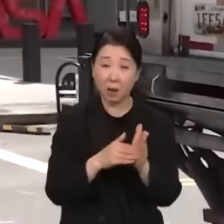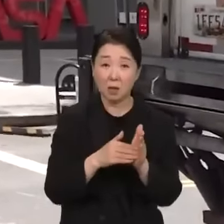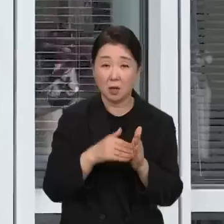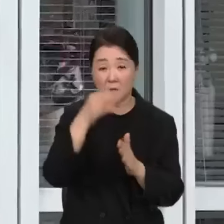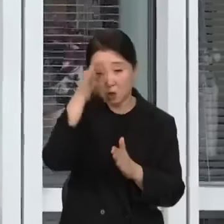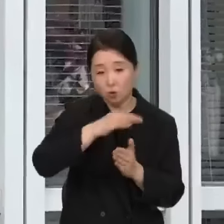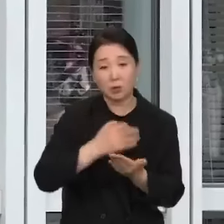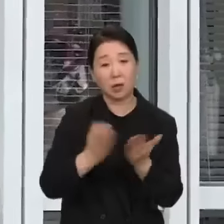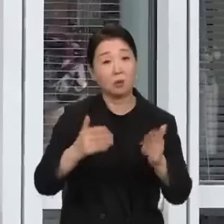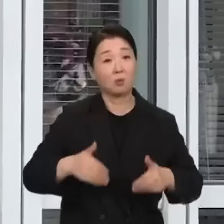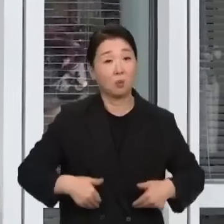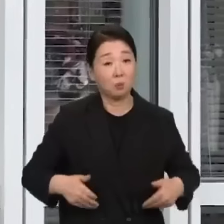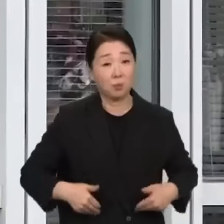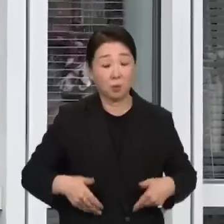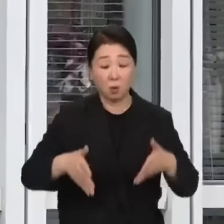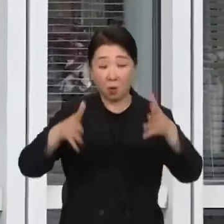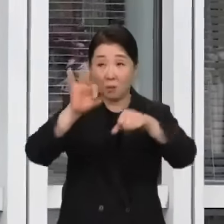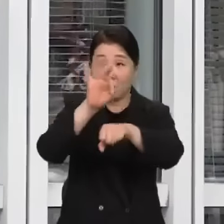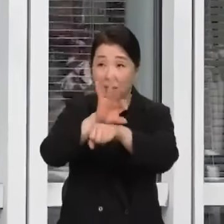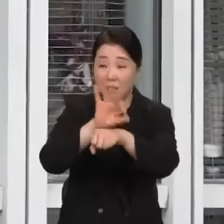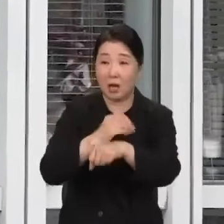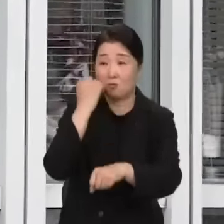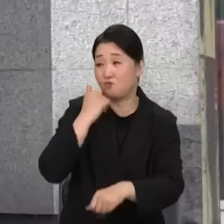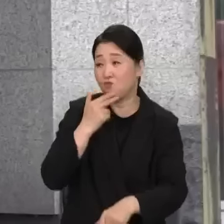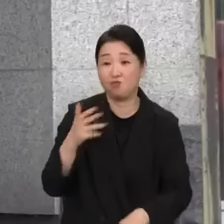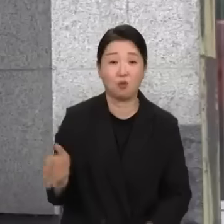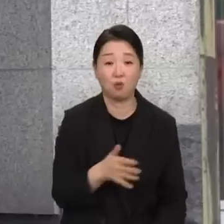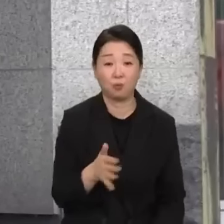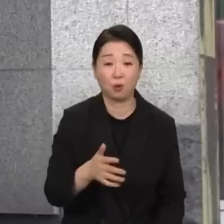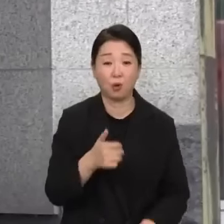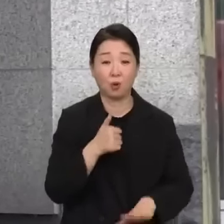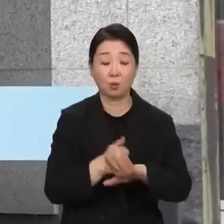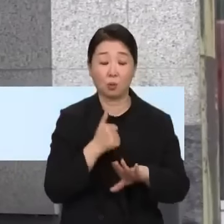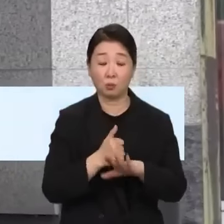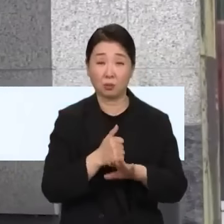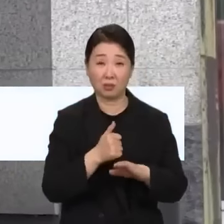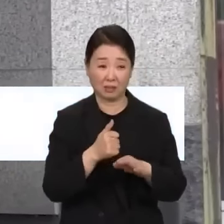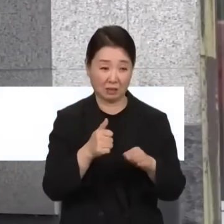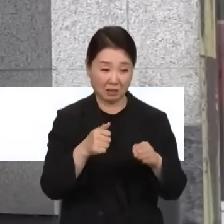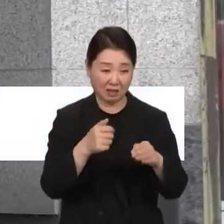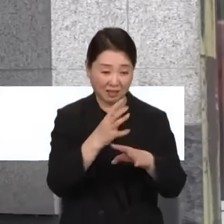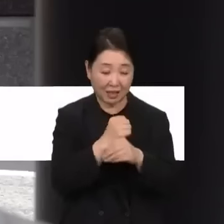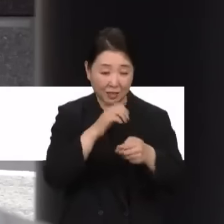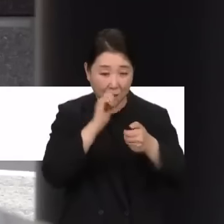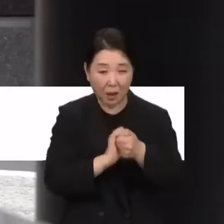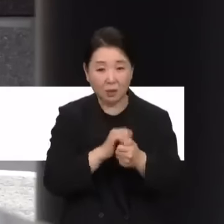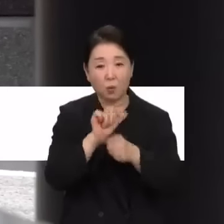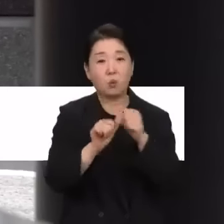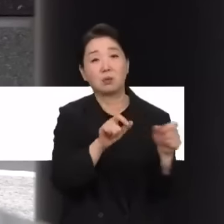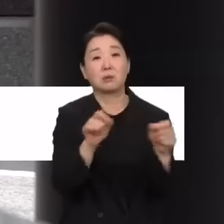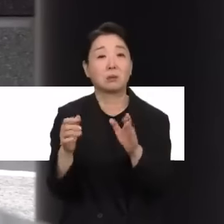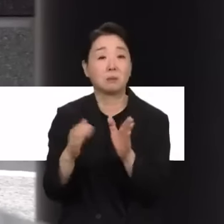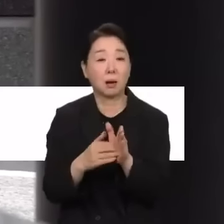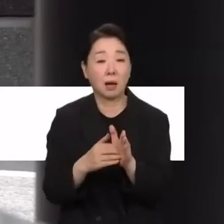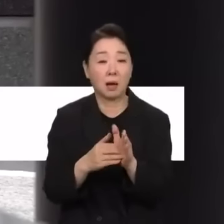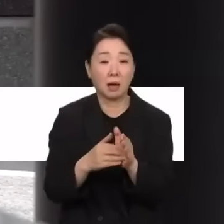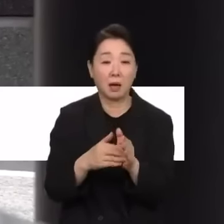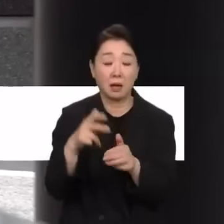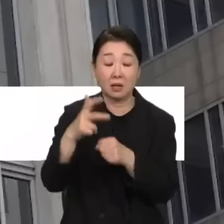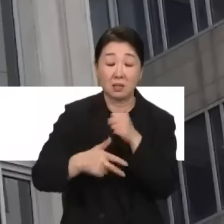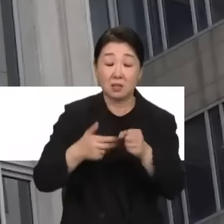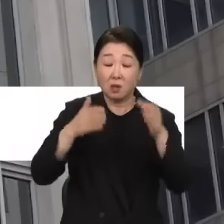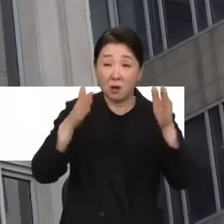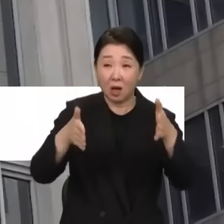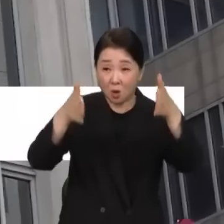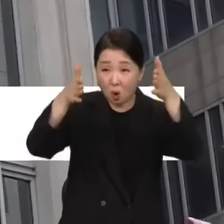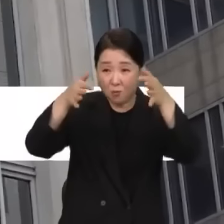합니다. 하지만 건물을 사겠다는 사람이 없어 만기가 5년 더 연장됐습니다. 7년 새 건물 가치는